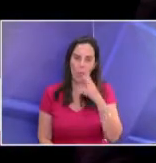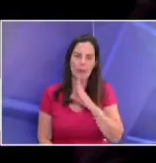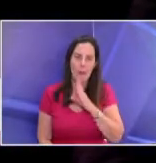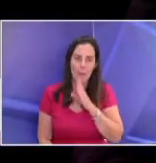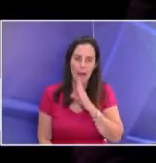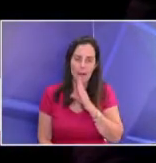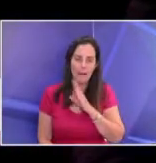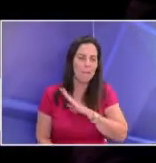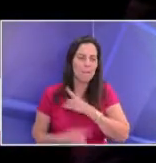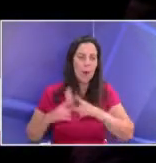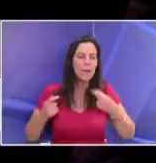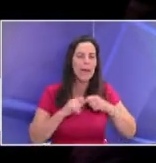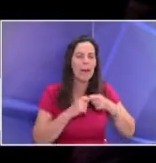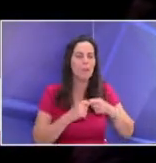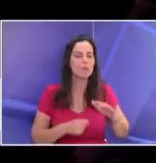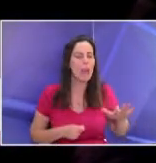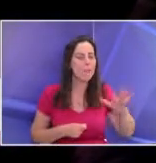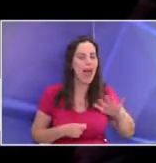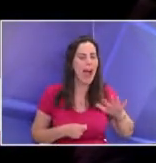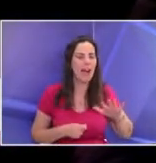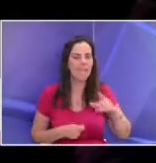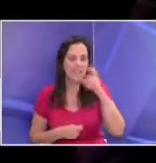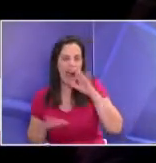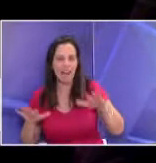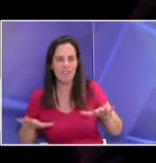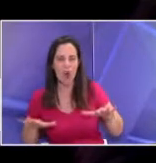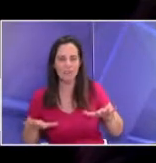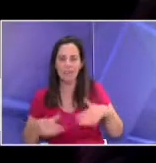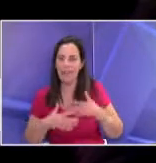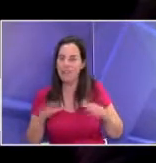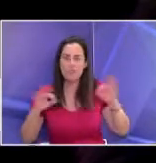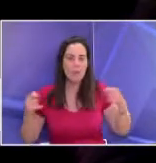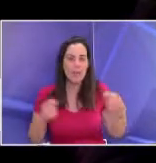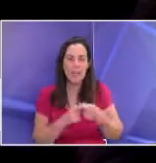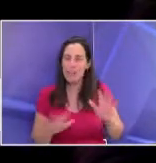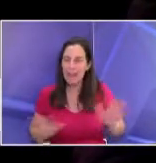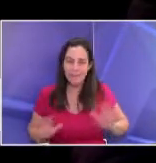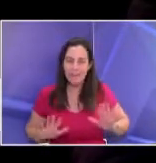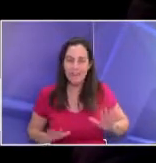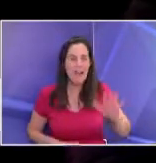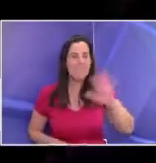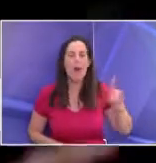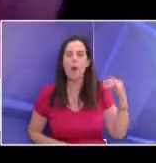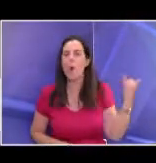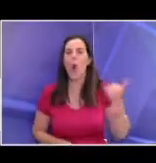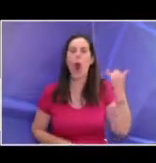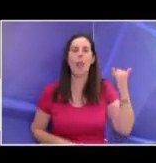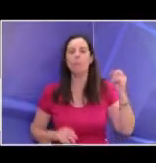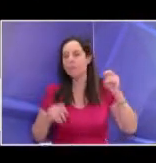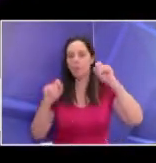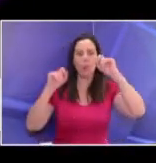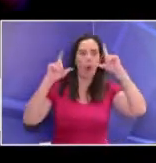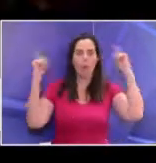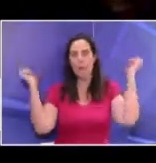הבעיה בכל מיני חיבורים של המערב ושל מדינות ערביות. אין כאן שום קשר אינטימי. והמערב כל פעם פוקח